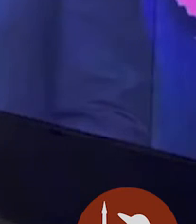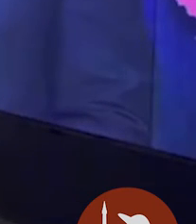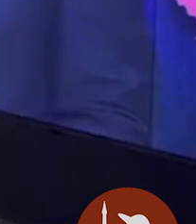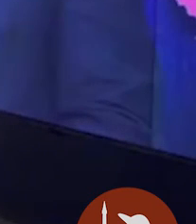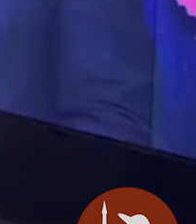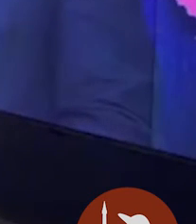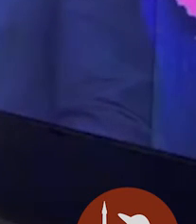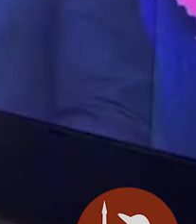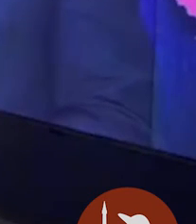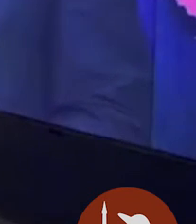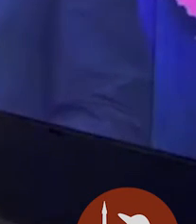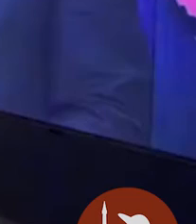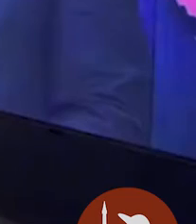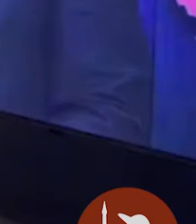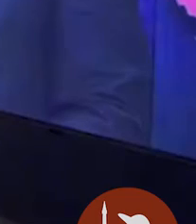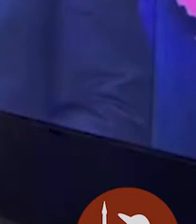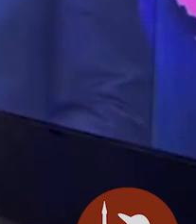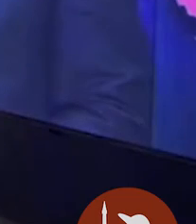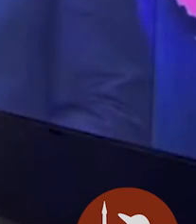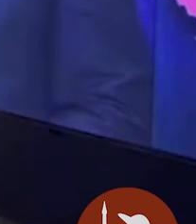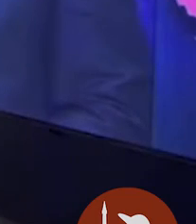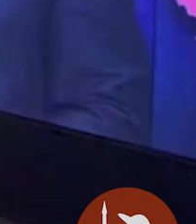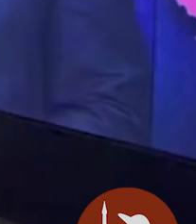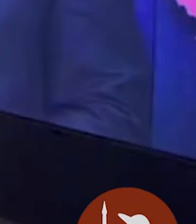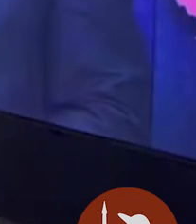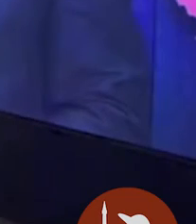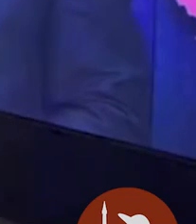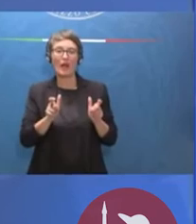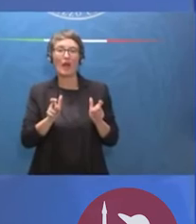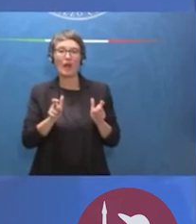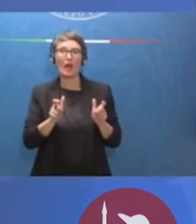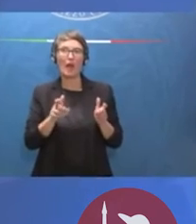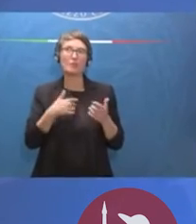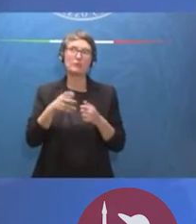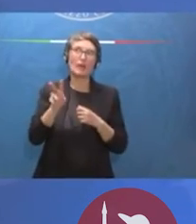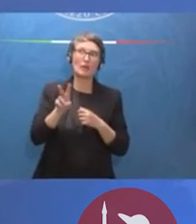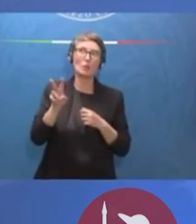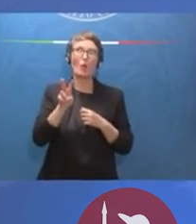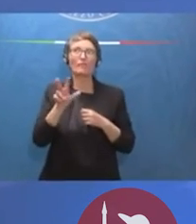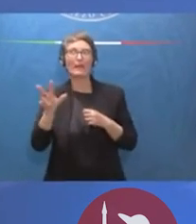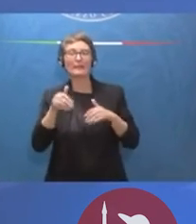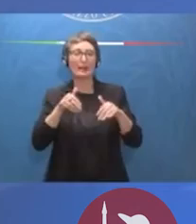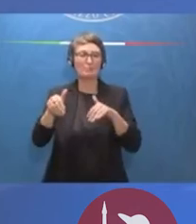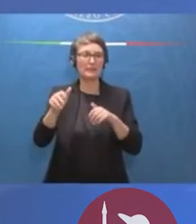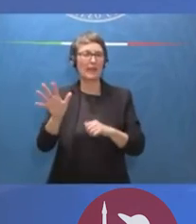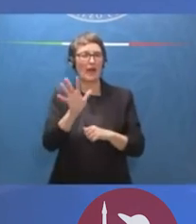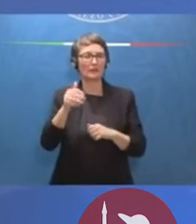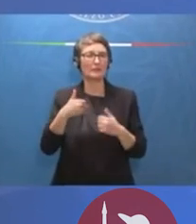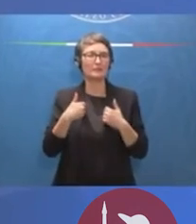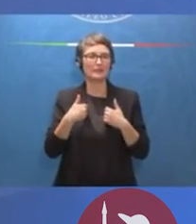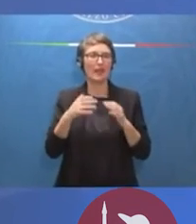che un cambiamento nell'approccio degli Stati Uniti d'America cambierebbe anche quello dell'Europa. La nostra sensazione è che tra un